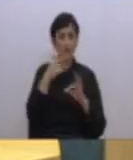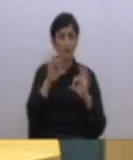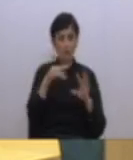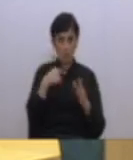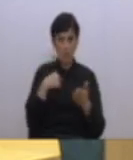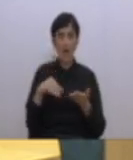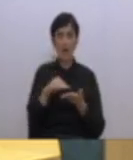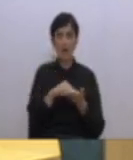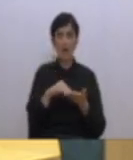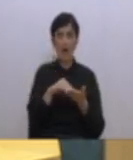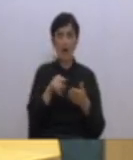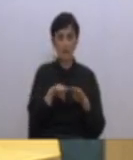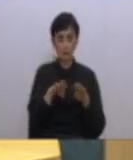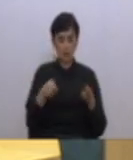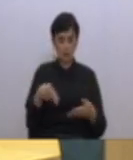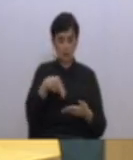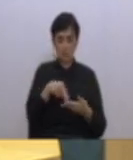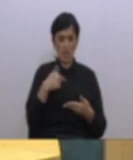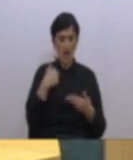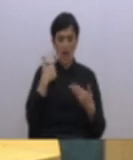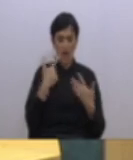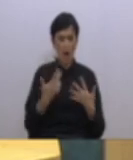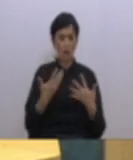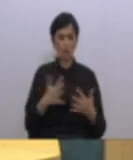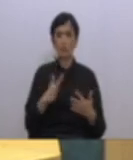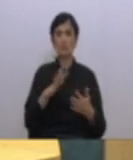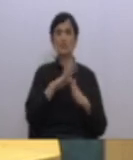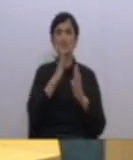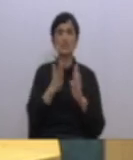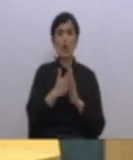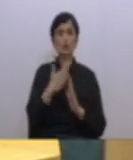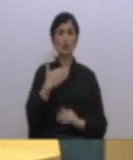ამ ტრიბუნიდან. მე არ მოვერდები და საერთოდ არ მიმაჩნია